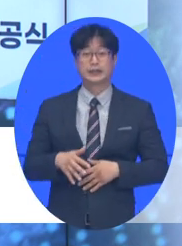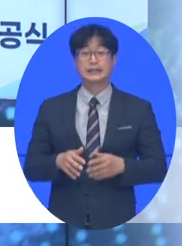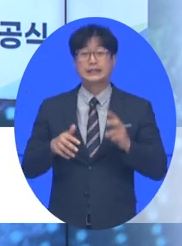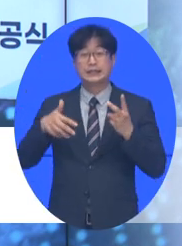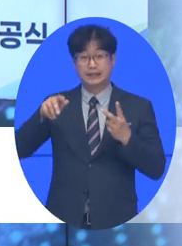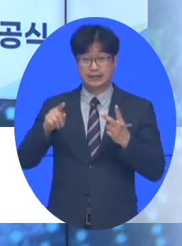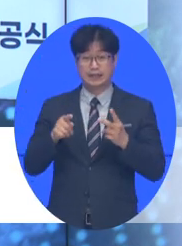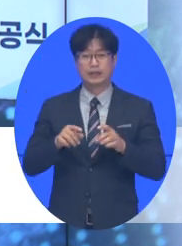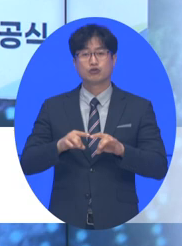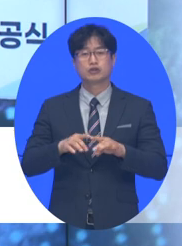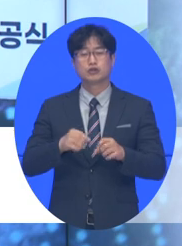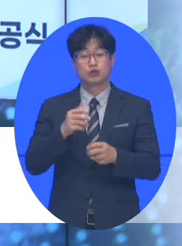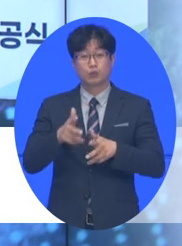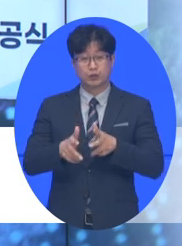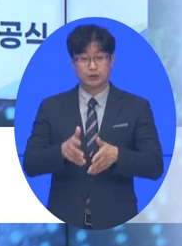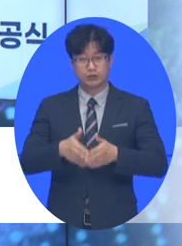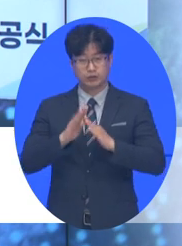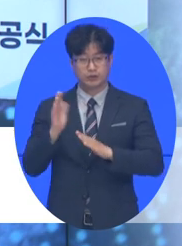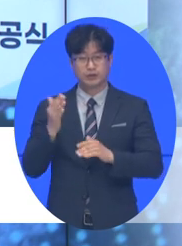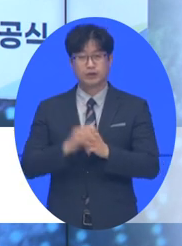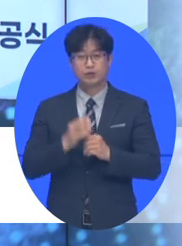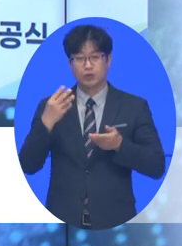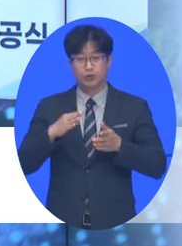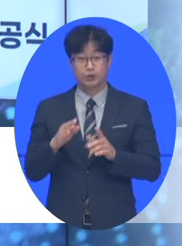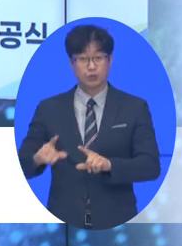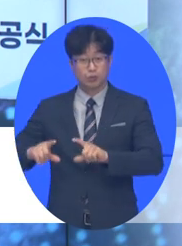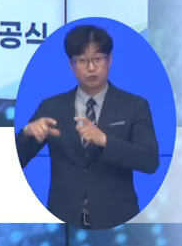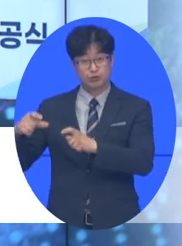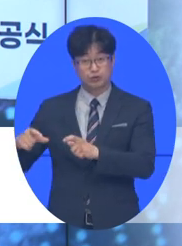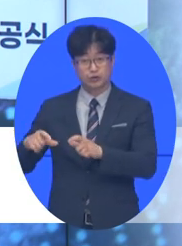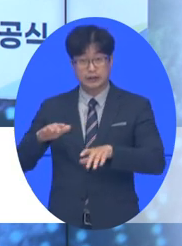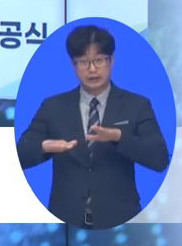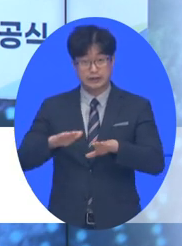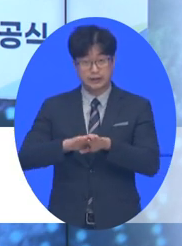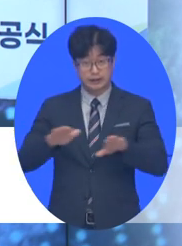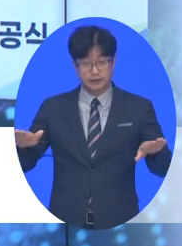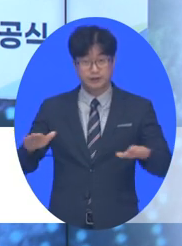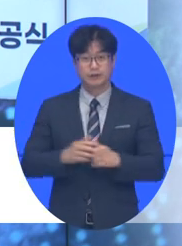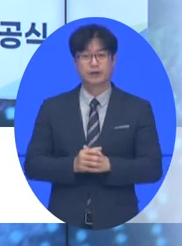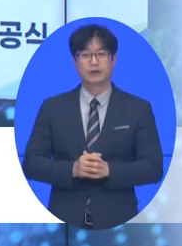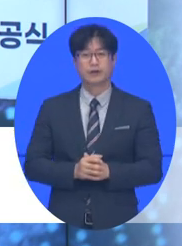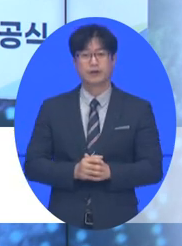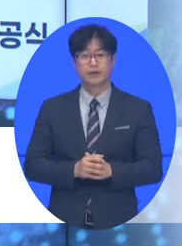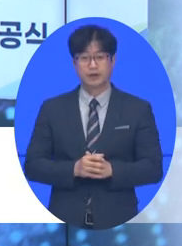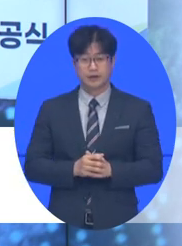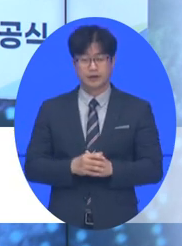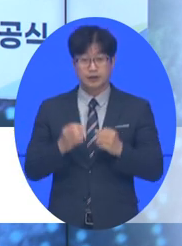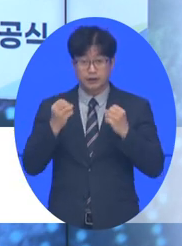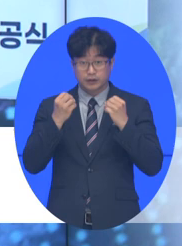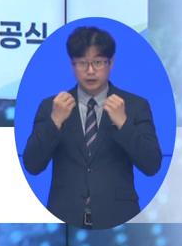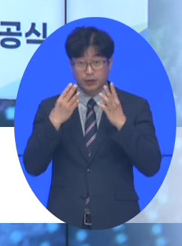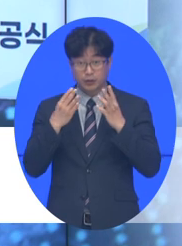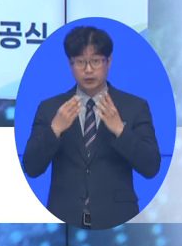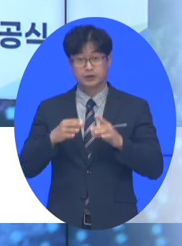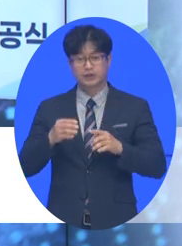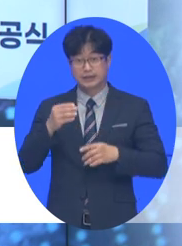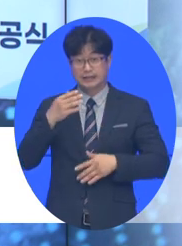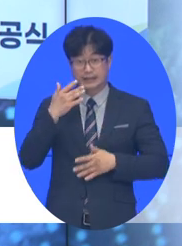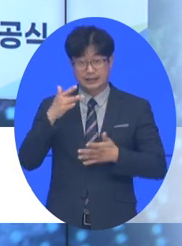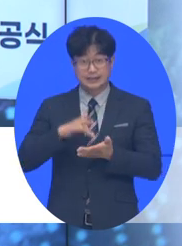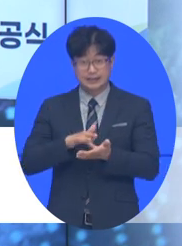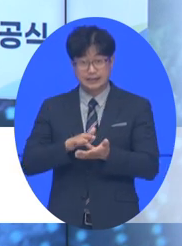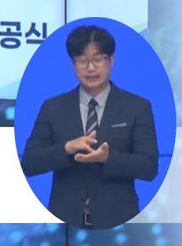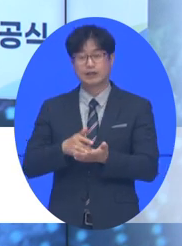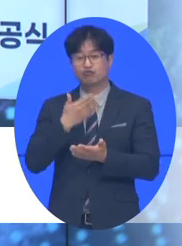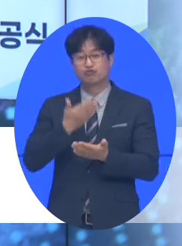차세대 2차전지 생산 라인이 들어섭니다. 경기 동부 권역의 불균형을 해소하고 K배터리 허브 역할을 할 수 있을 것으로 기대를